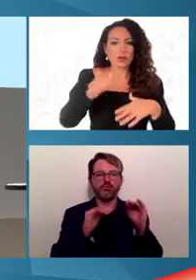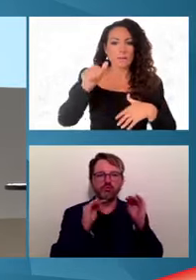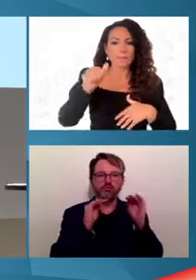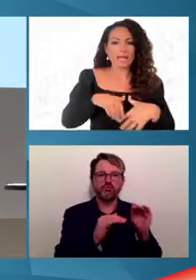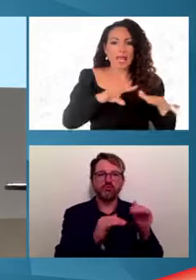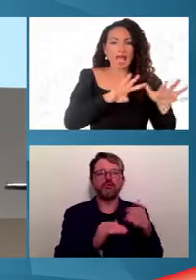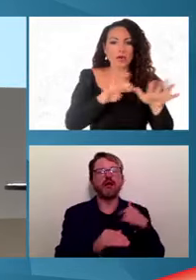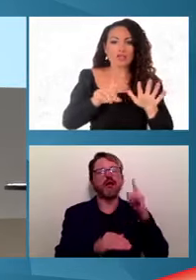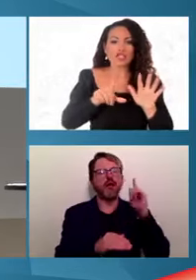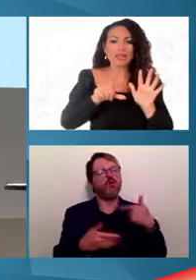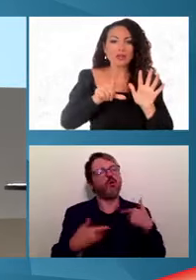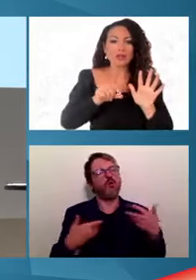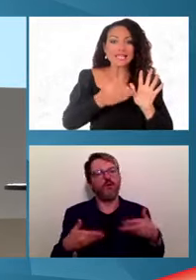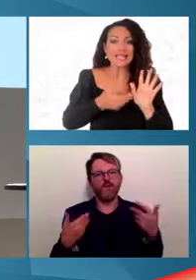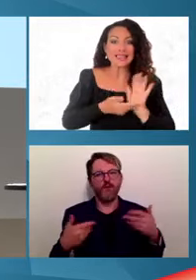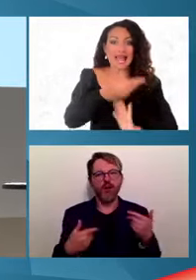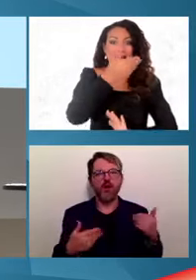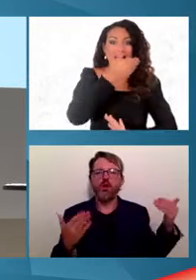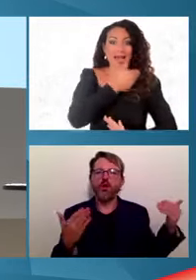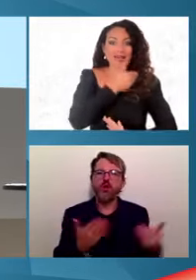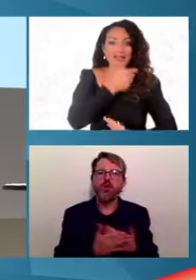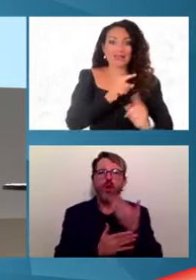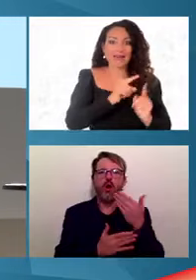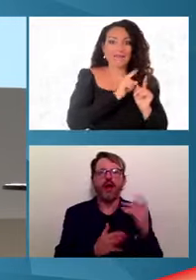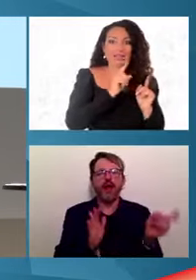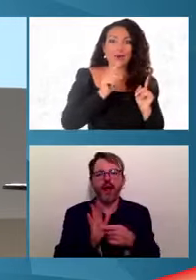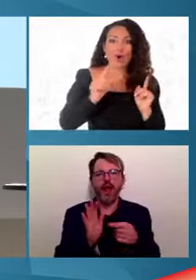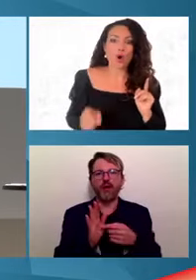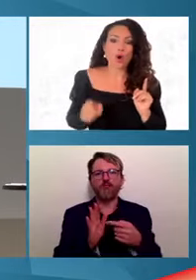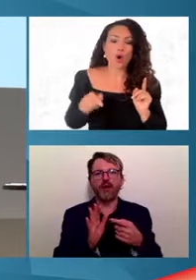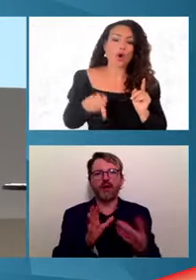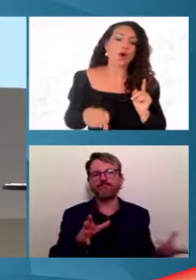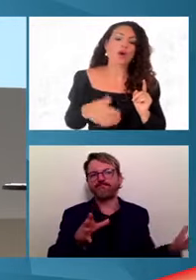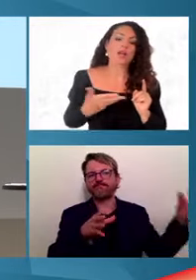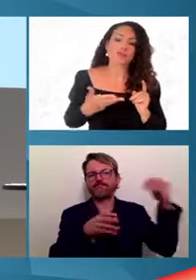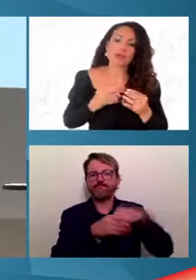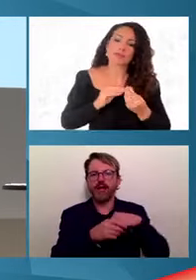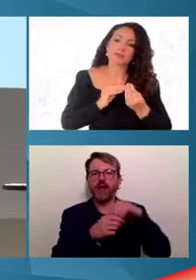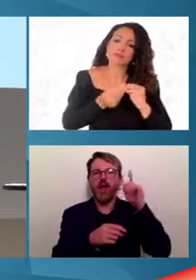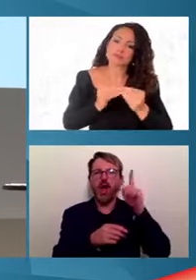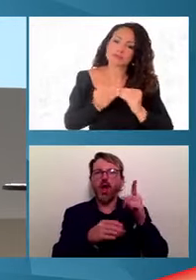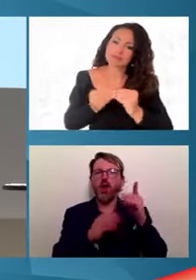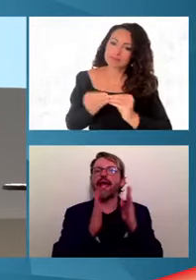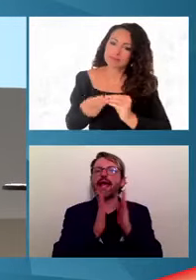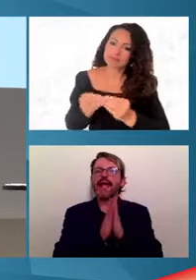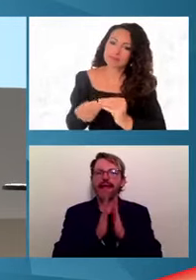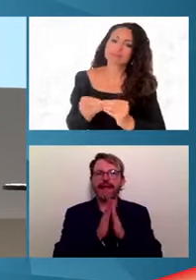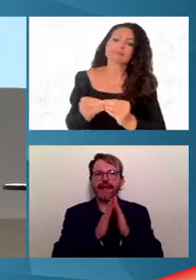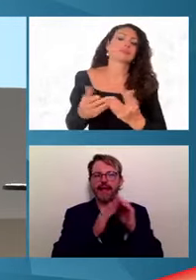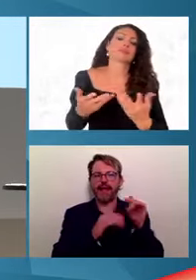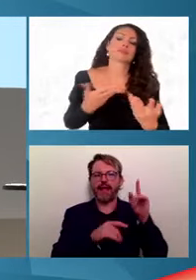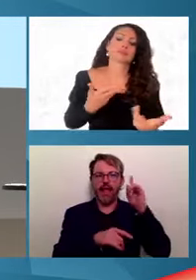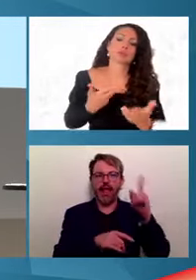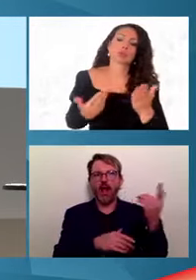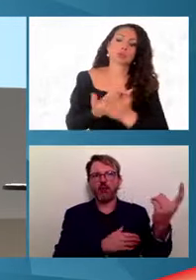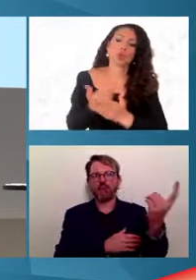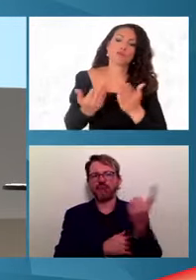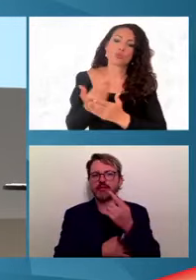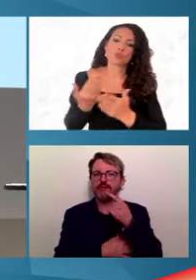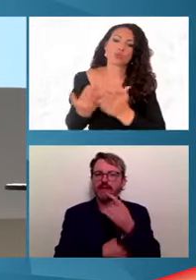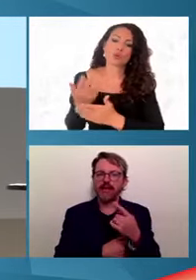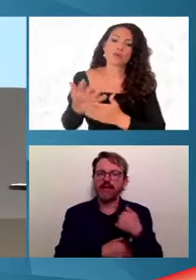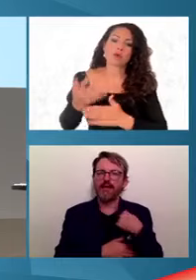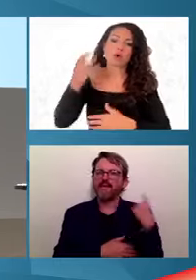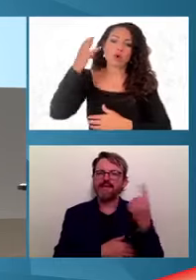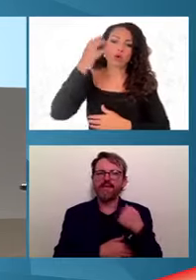sehr, sehr froh. Wir haben neue Herausforderungen mit hineingenommen, auch die Kirche ist an uns herangetreten und hat gesagt, wir schaffen